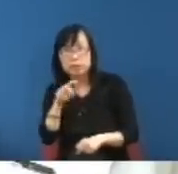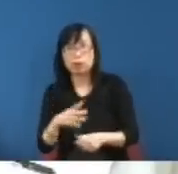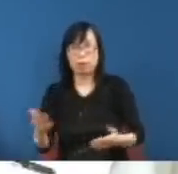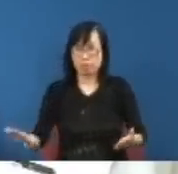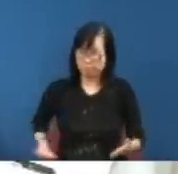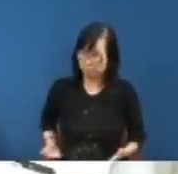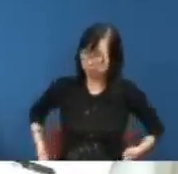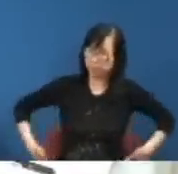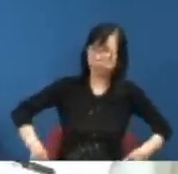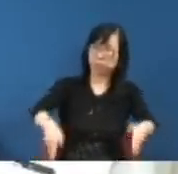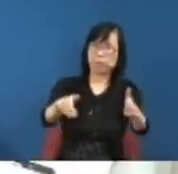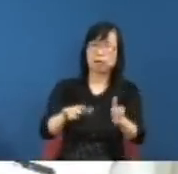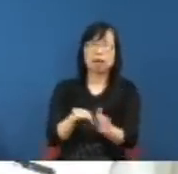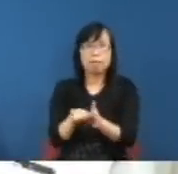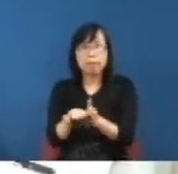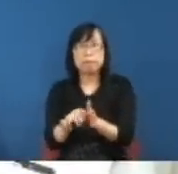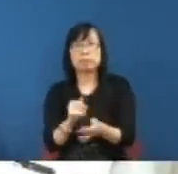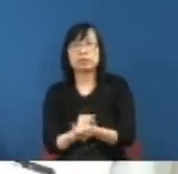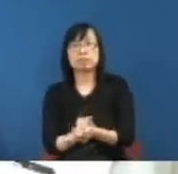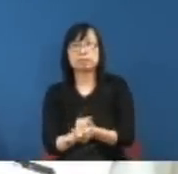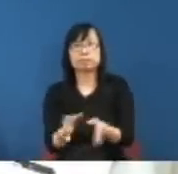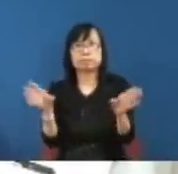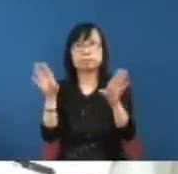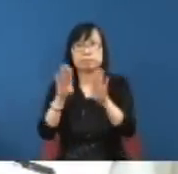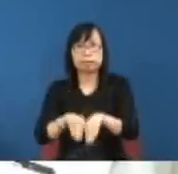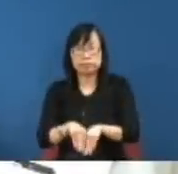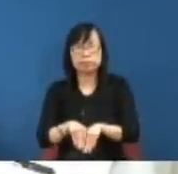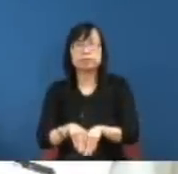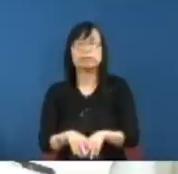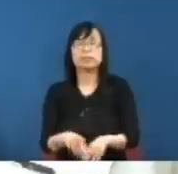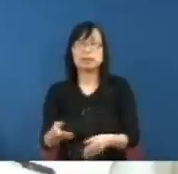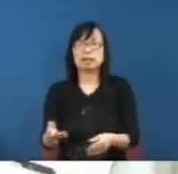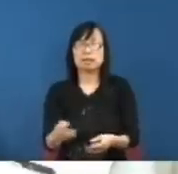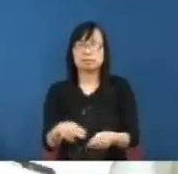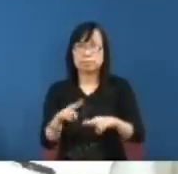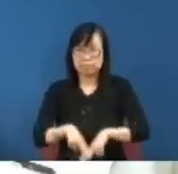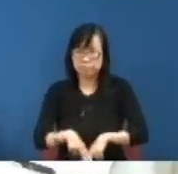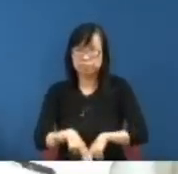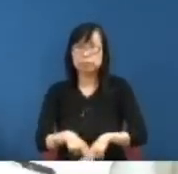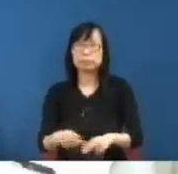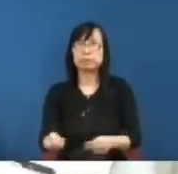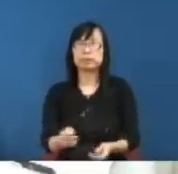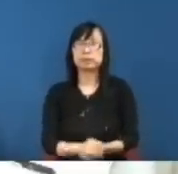街呢個騙術資本主義嘅崩潰咧，係令到呢、這、一個